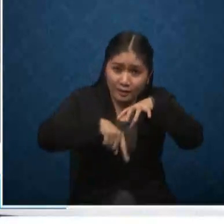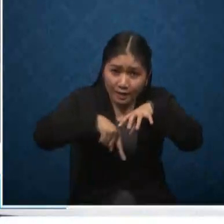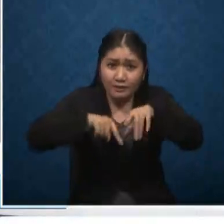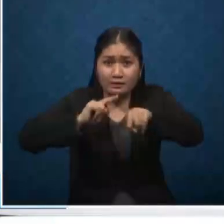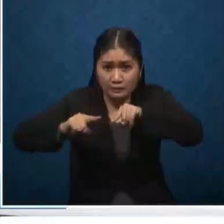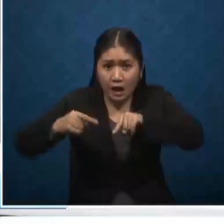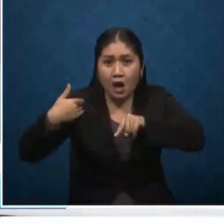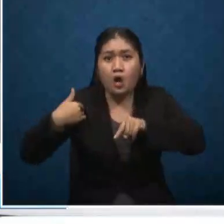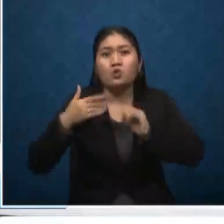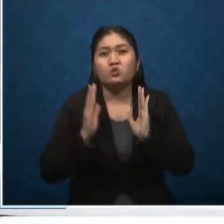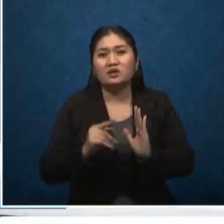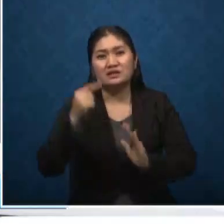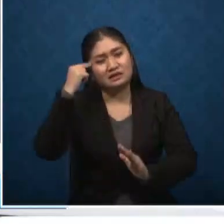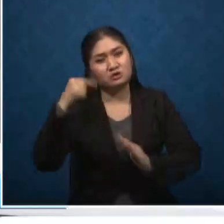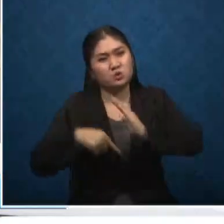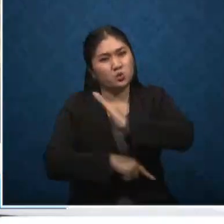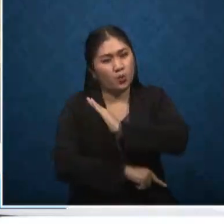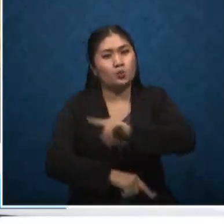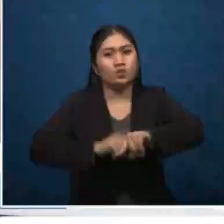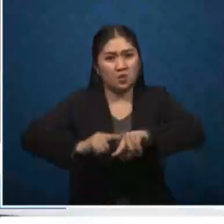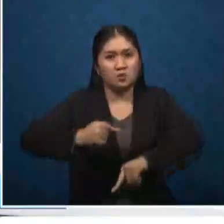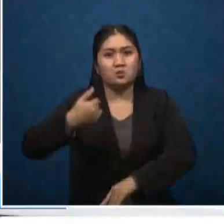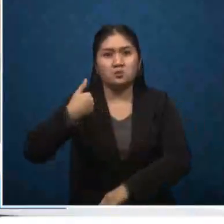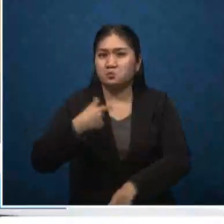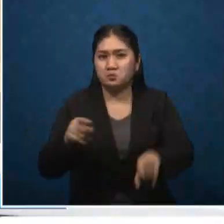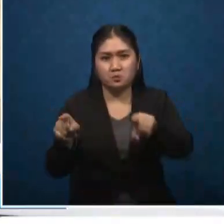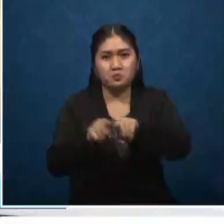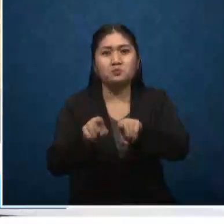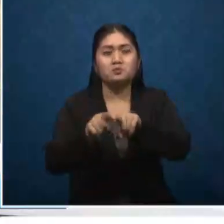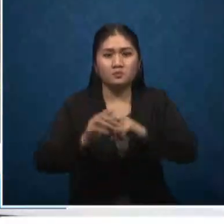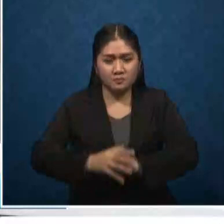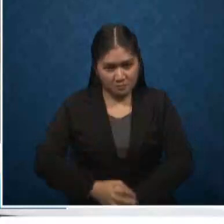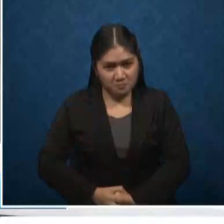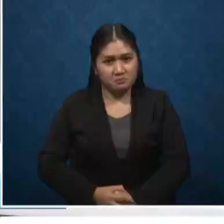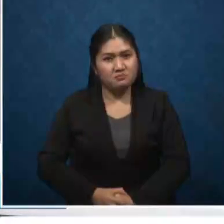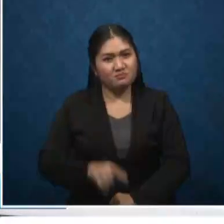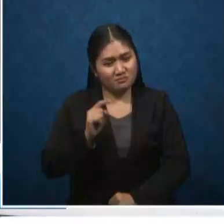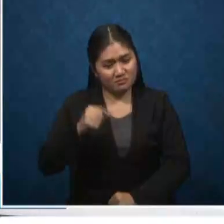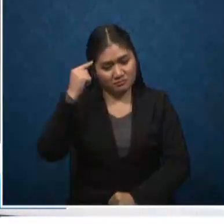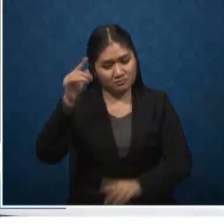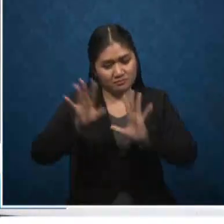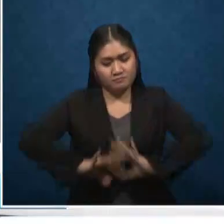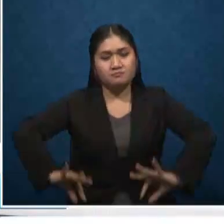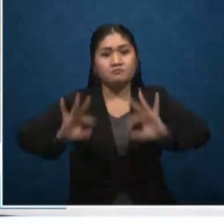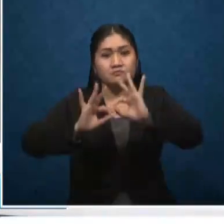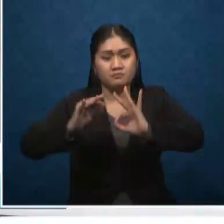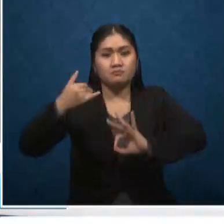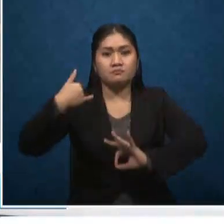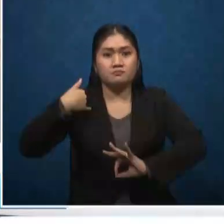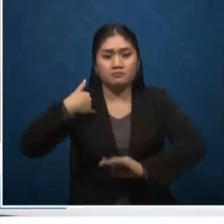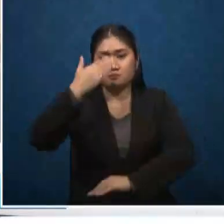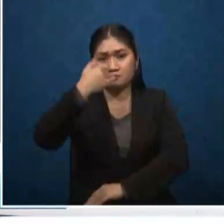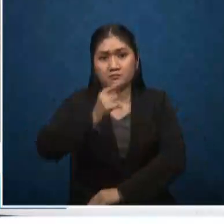ท่านอนุกรรมาธิการที่ได้ศึกษาเรื่องนี้ซึ่งเป็นเรื่องที่สำคัญมากๆนะครับถ้าเรา